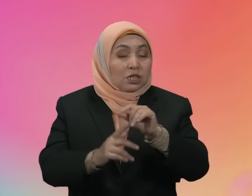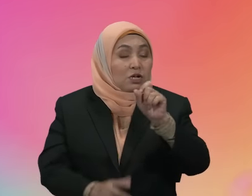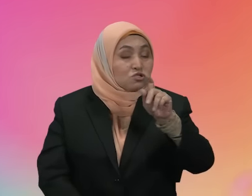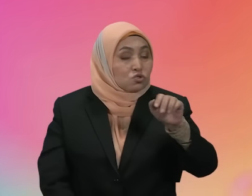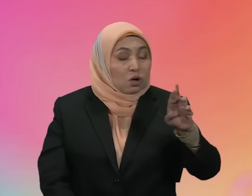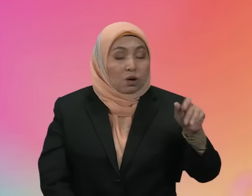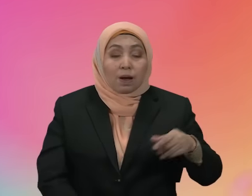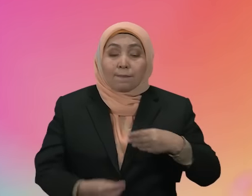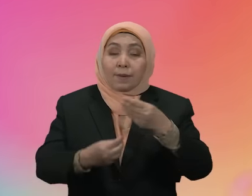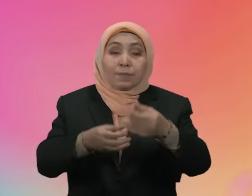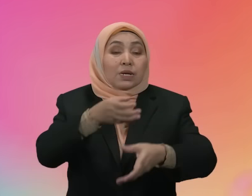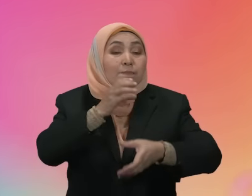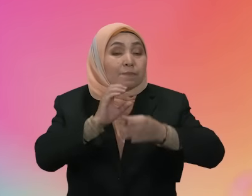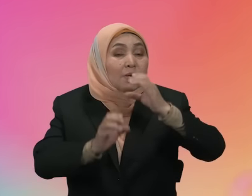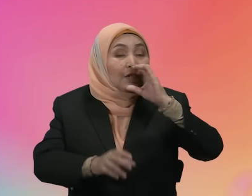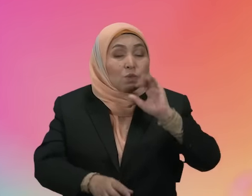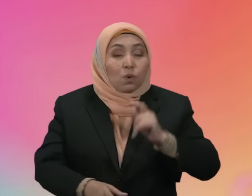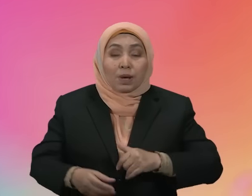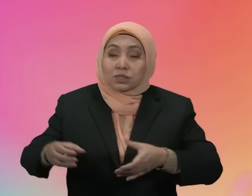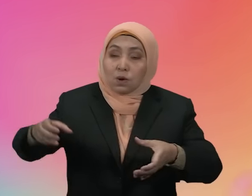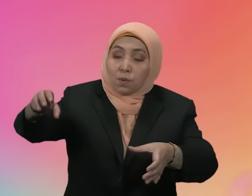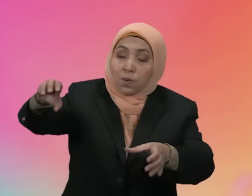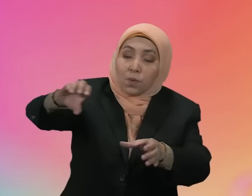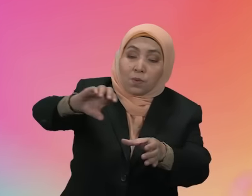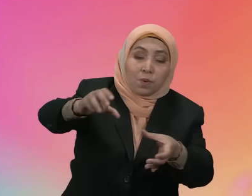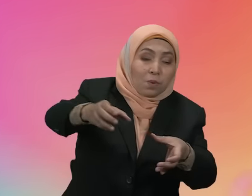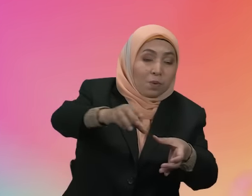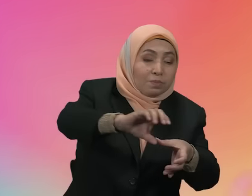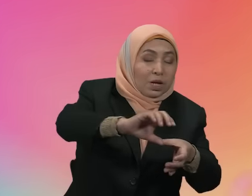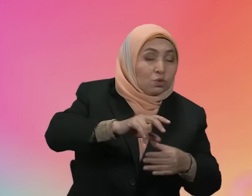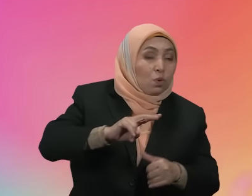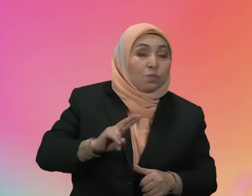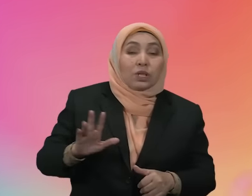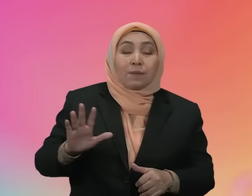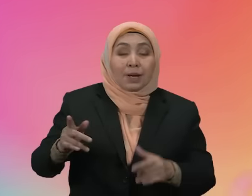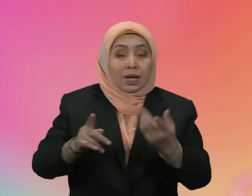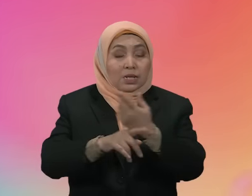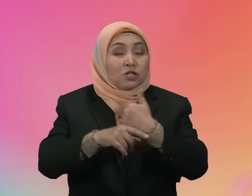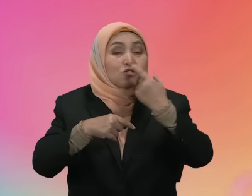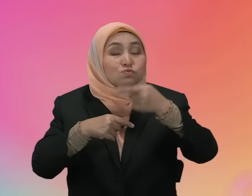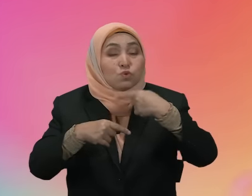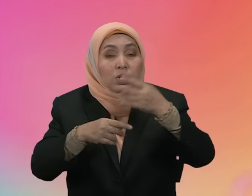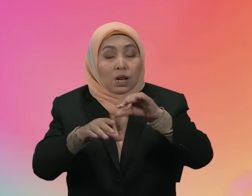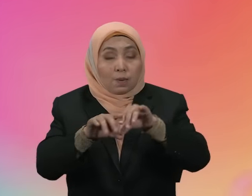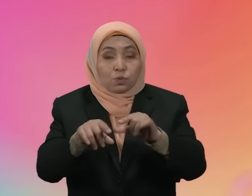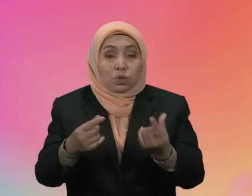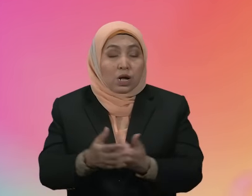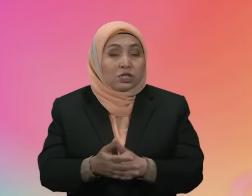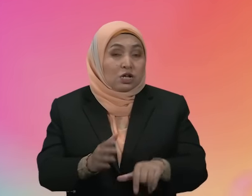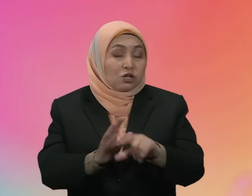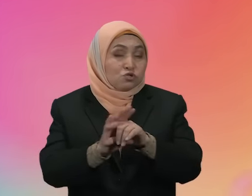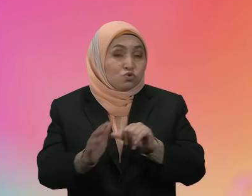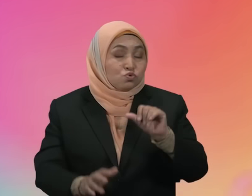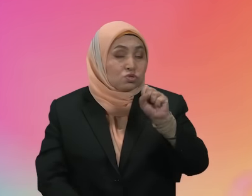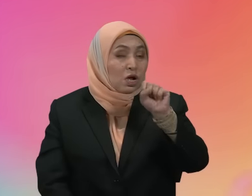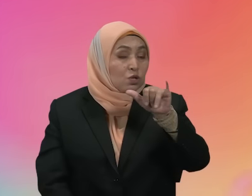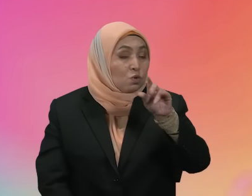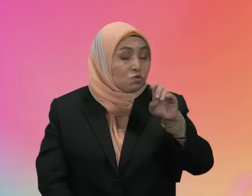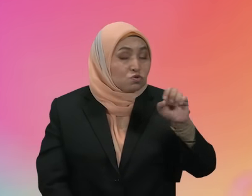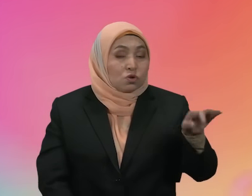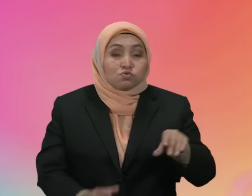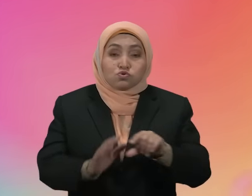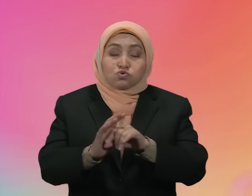maksudnya memberi minum ataupun menuangkan air. 25 kali disebut dalam Al-Quran, muncul dalam surah Yusuf, dalam surah Al-Qasas, dalam